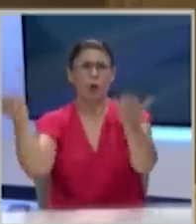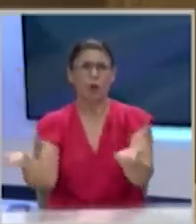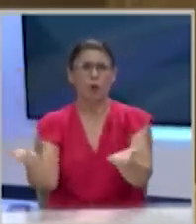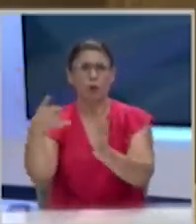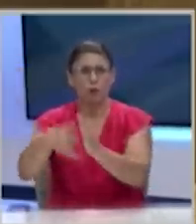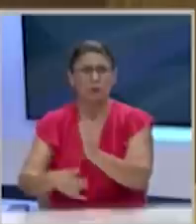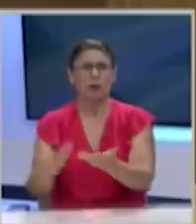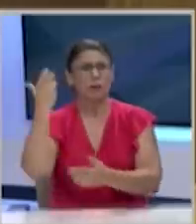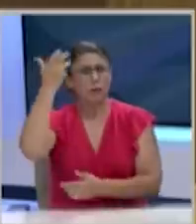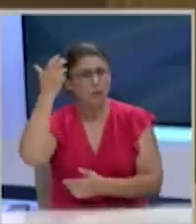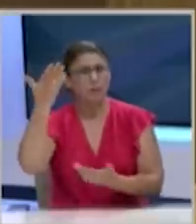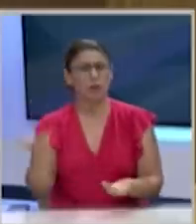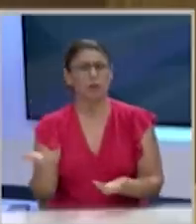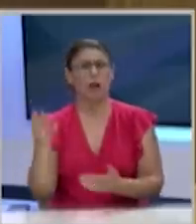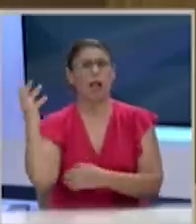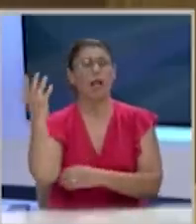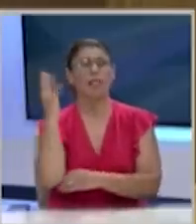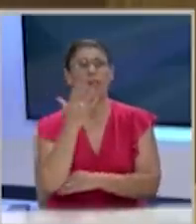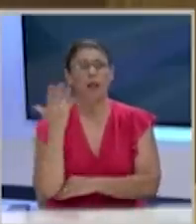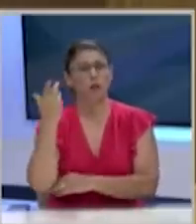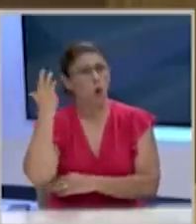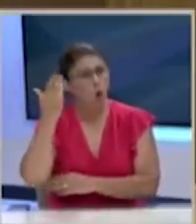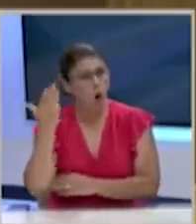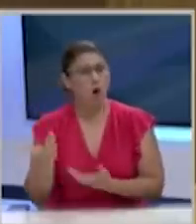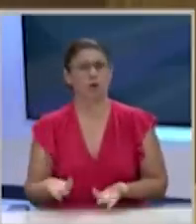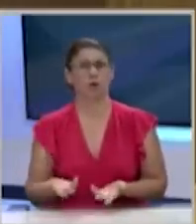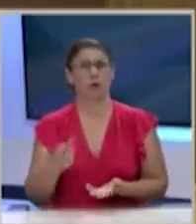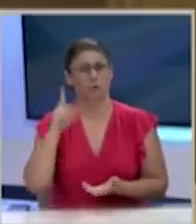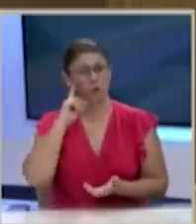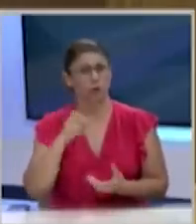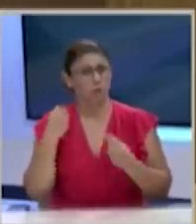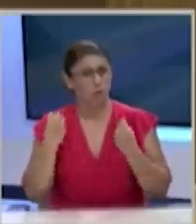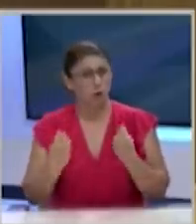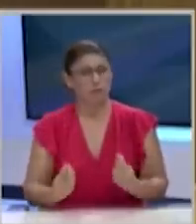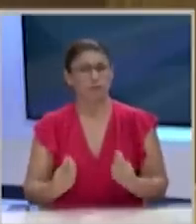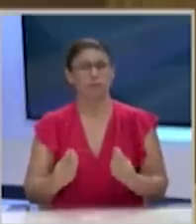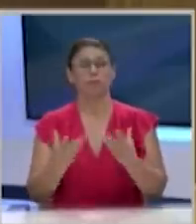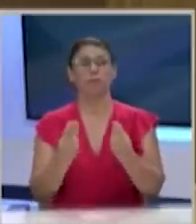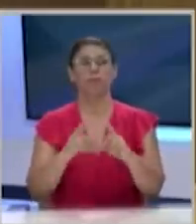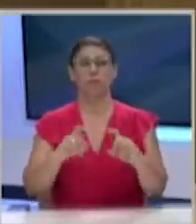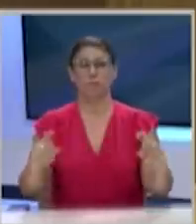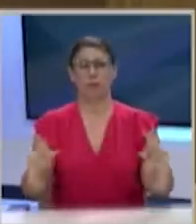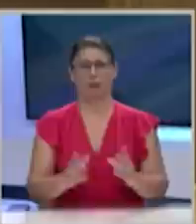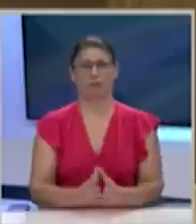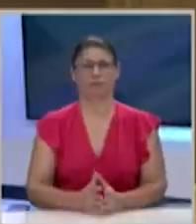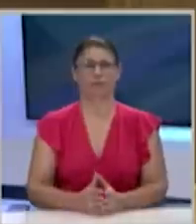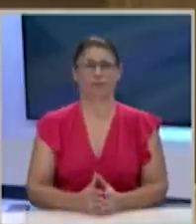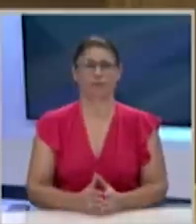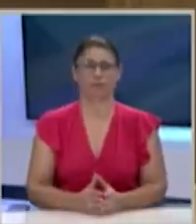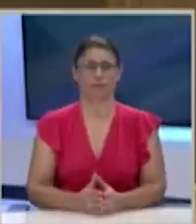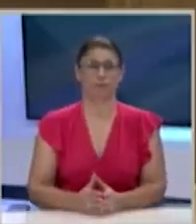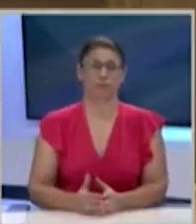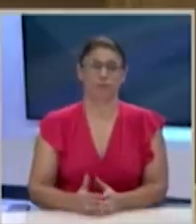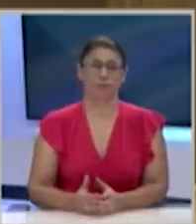ουσία, την επιστημονική. Είναι ο δασολόγος, είναι όλοι αυτοί που γνωρίζουν πολύ καλύτερα πάρα πολλά πράγματα. Και σήμερα